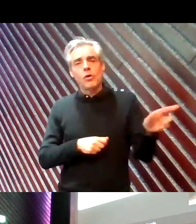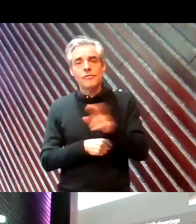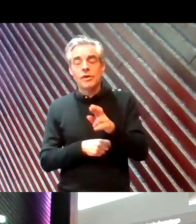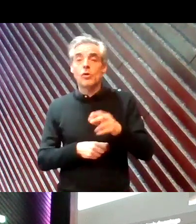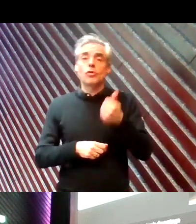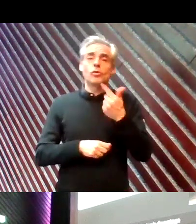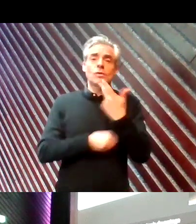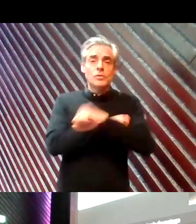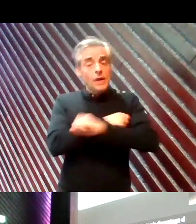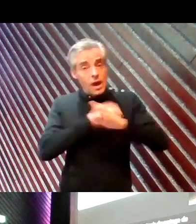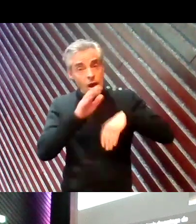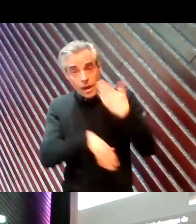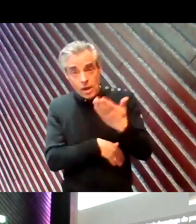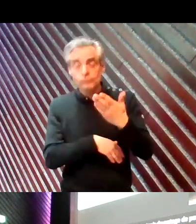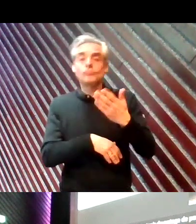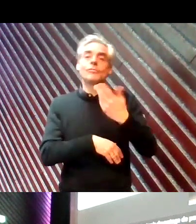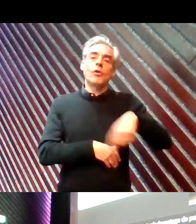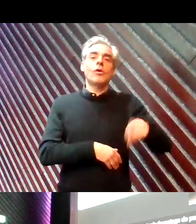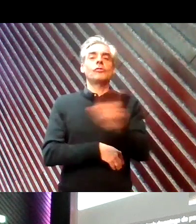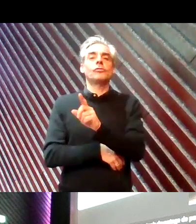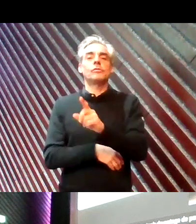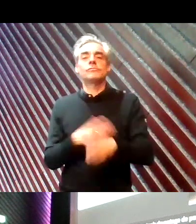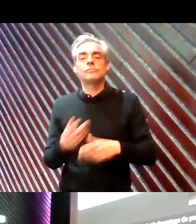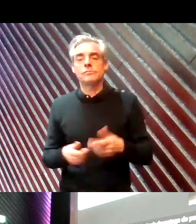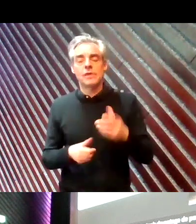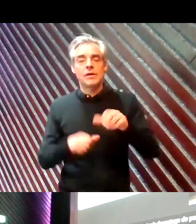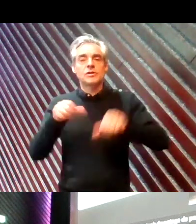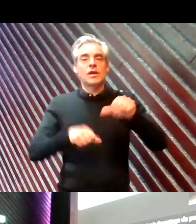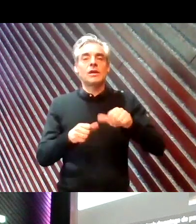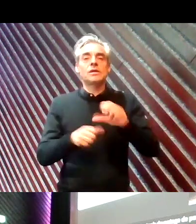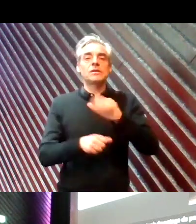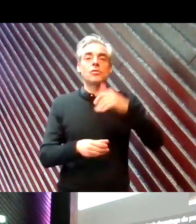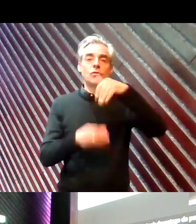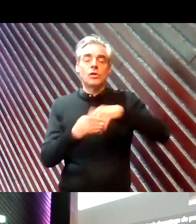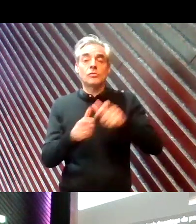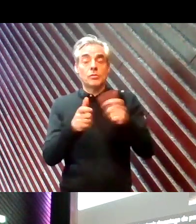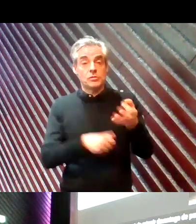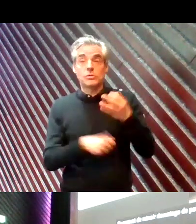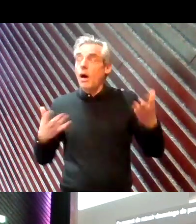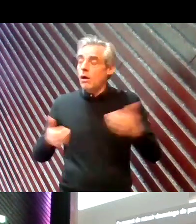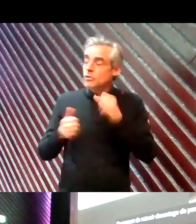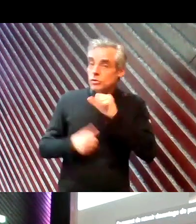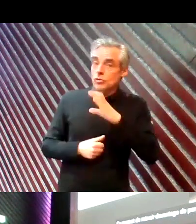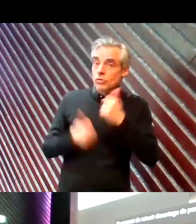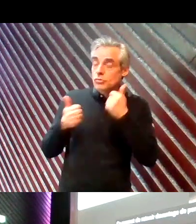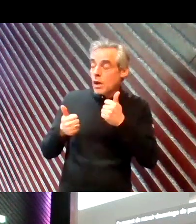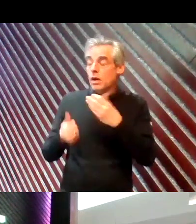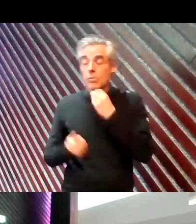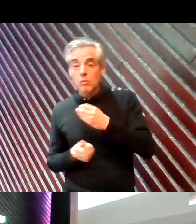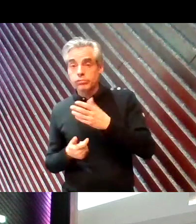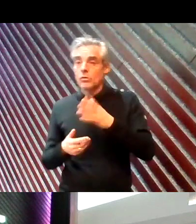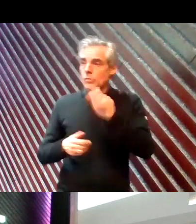même deux, trois semaines vers nous après un challenge Strico avec leur entreprise pour nous dire écoutez Strico, c'est génial,